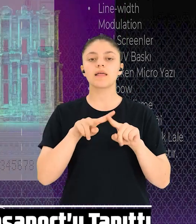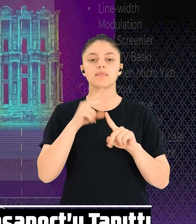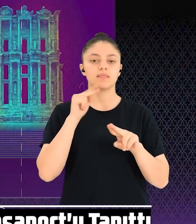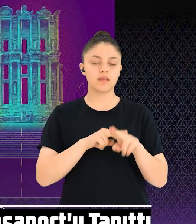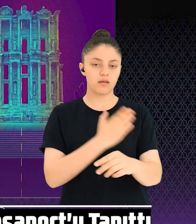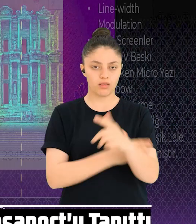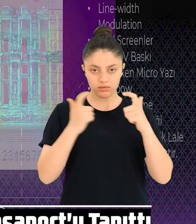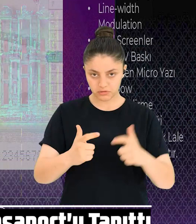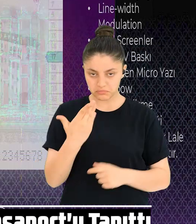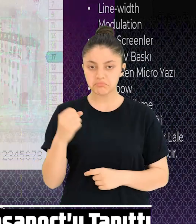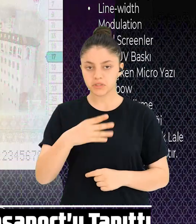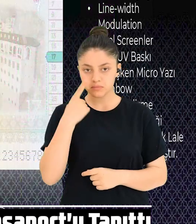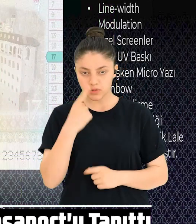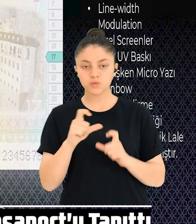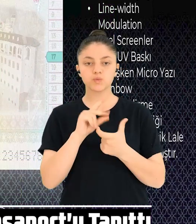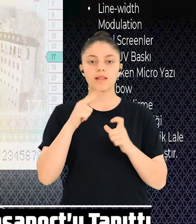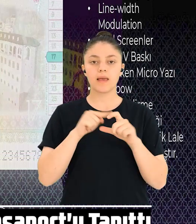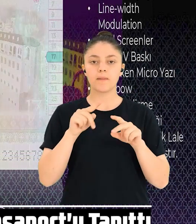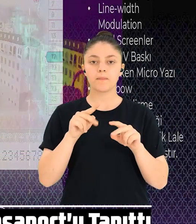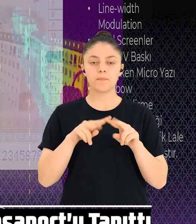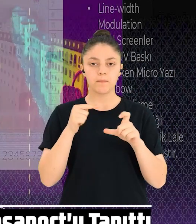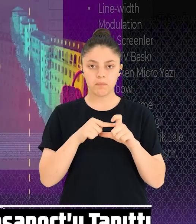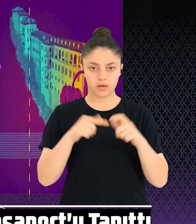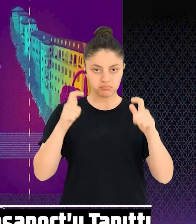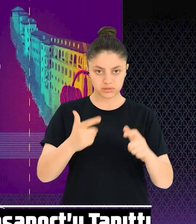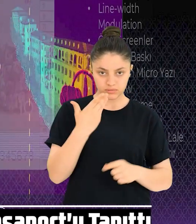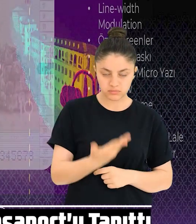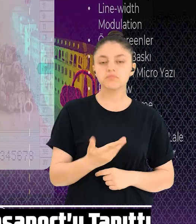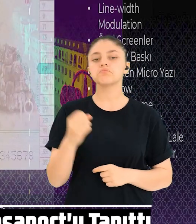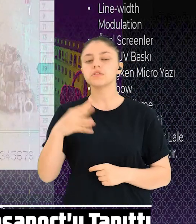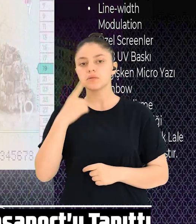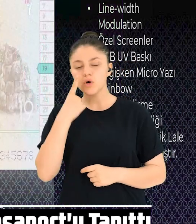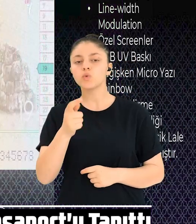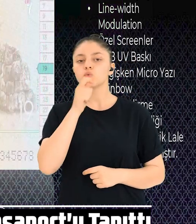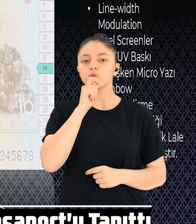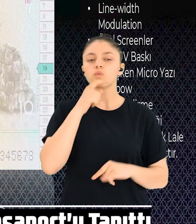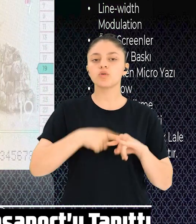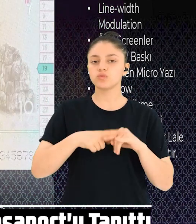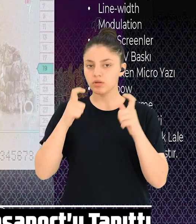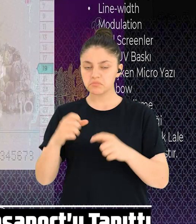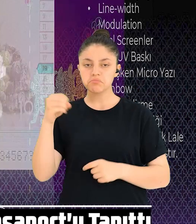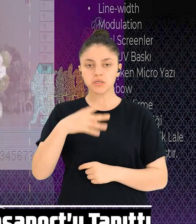haline gelelim. Yine Sümele Manastırı, ışıklı haline gelelim. Yine bunun yanı sıra Çorum Hattuşaş,